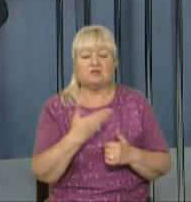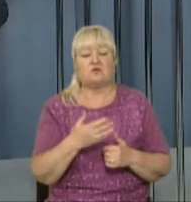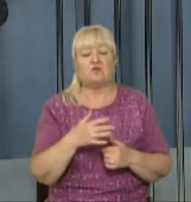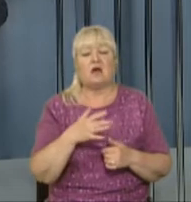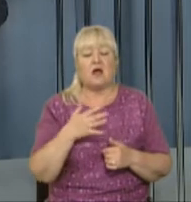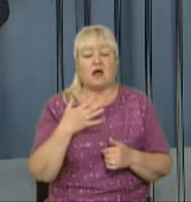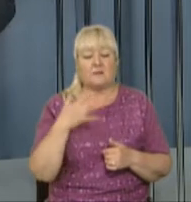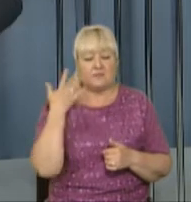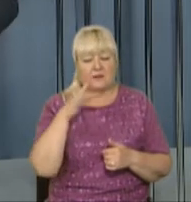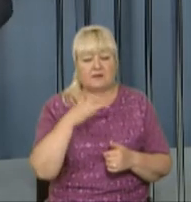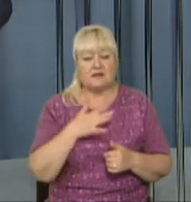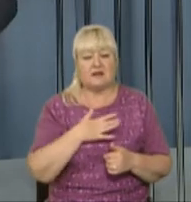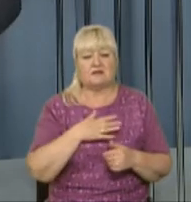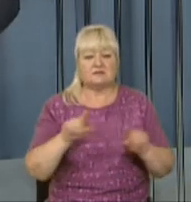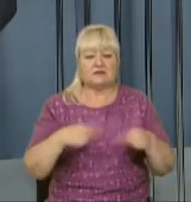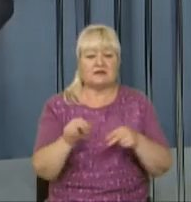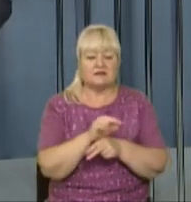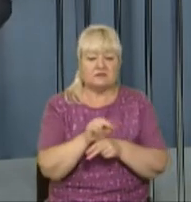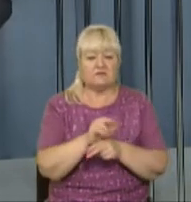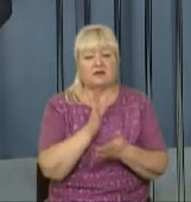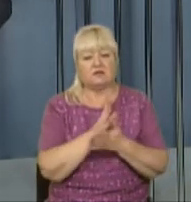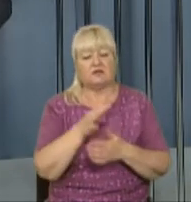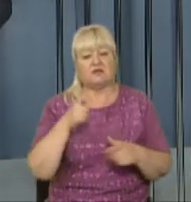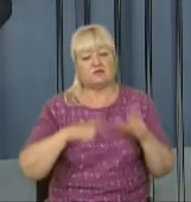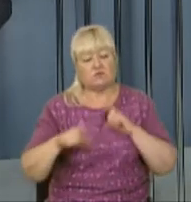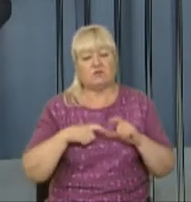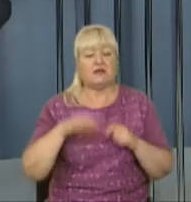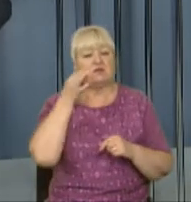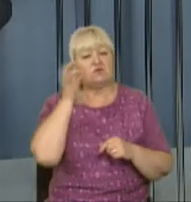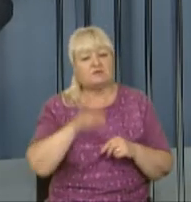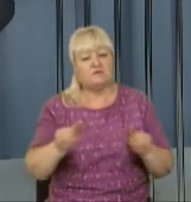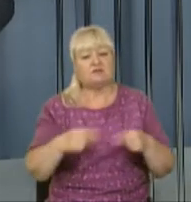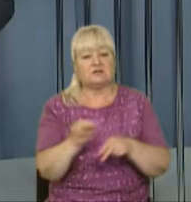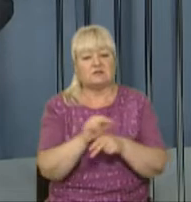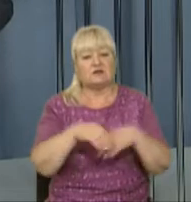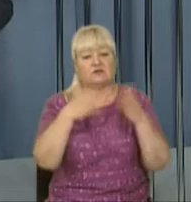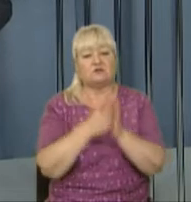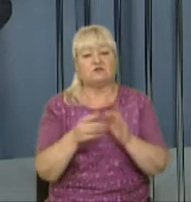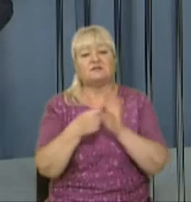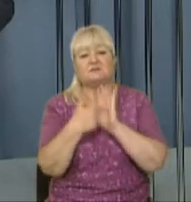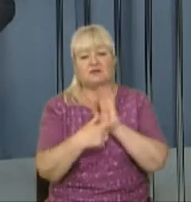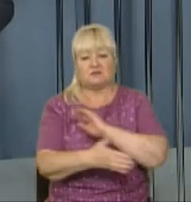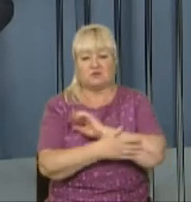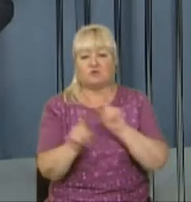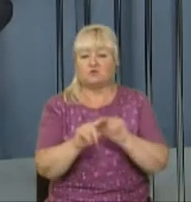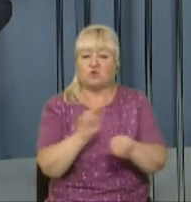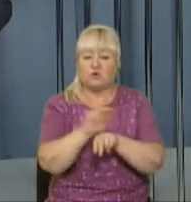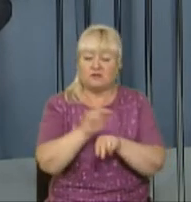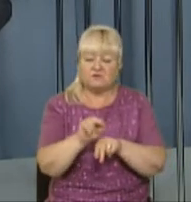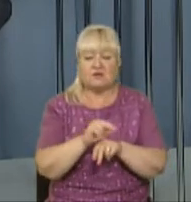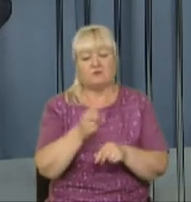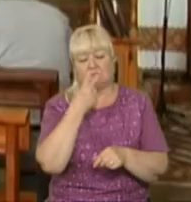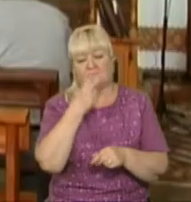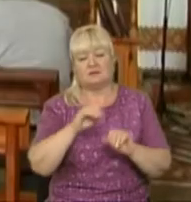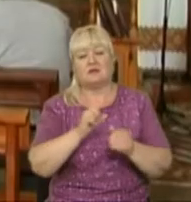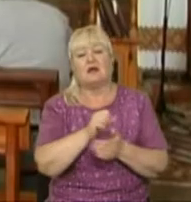дерева. Серед слухачів – студенти та досвідчені реставратори, загалом 17 учнів. Чого навчають у майстерні – дивіться далі у